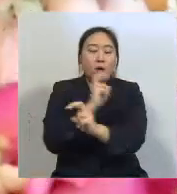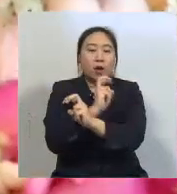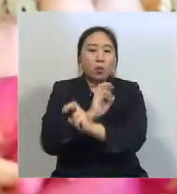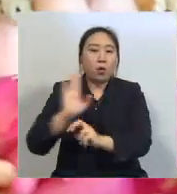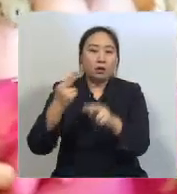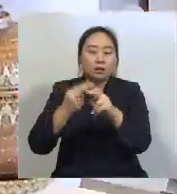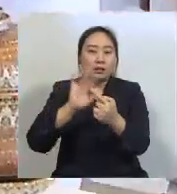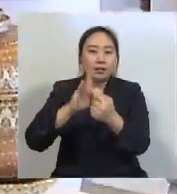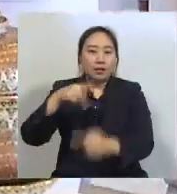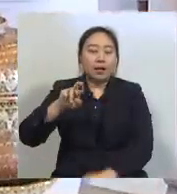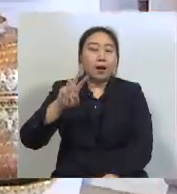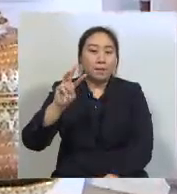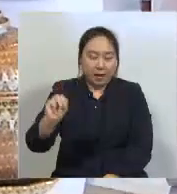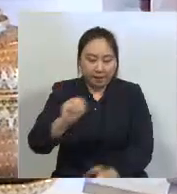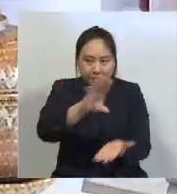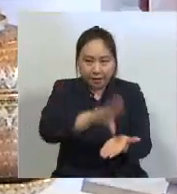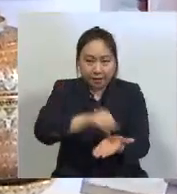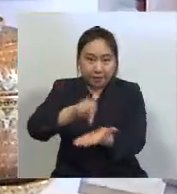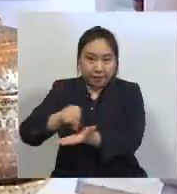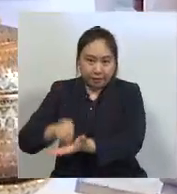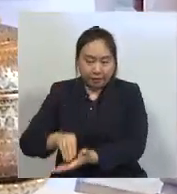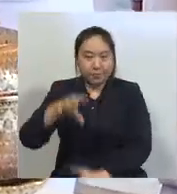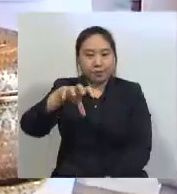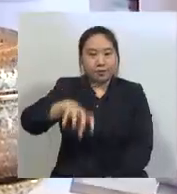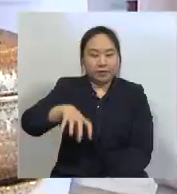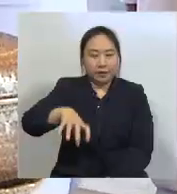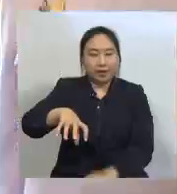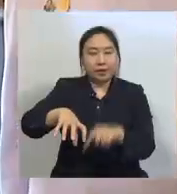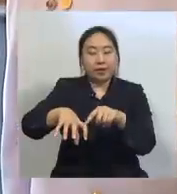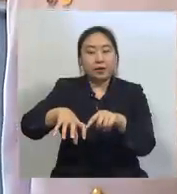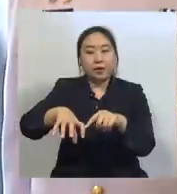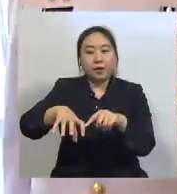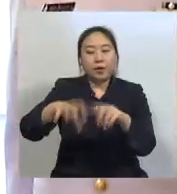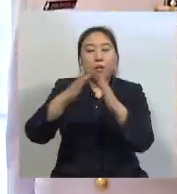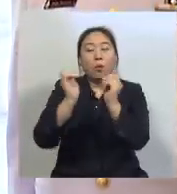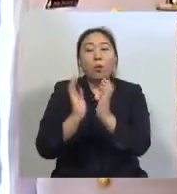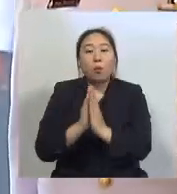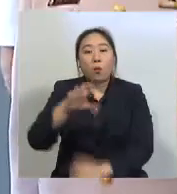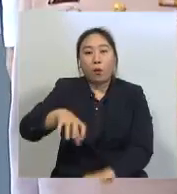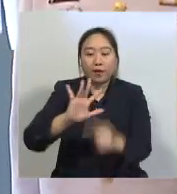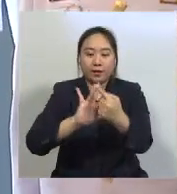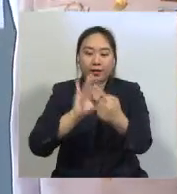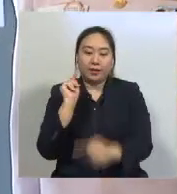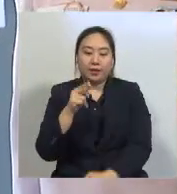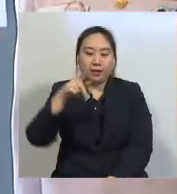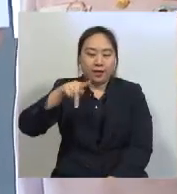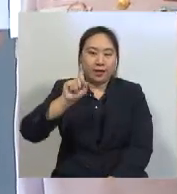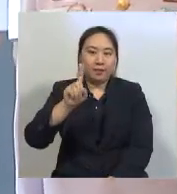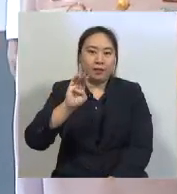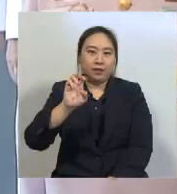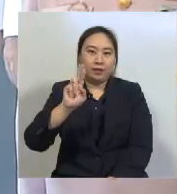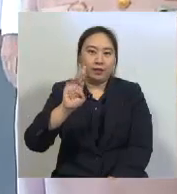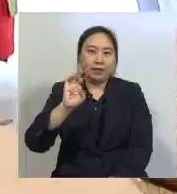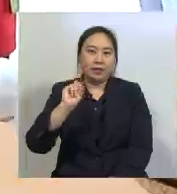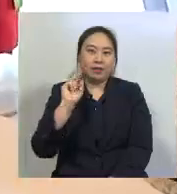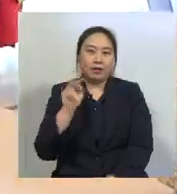นท์ประธานองคมนตรีและรัฐบุรุษณเมรุหลวงหน้าพระพลาอิสริยาภรณ์วัดเทพศิรินทราวาสใน